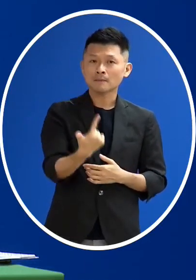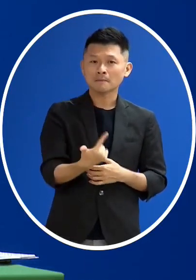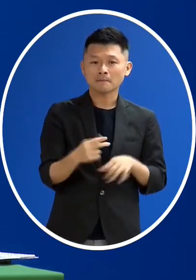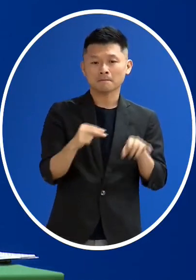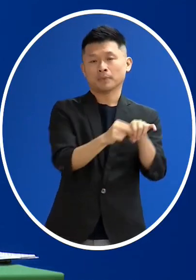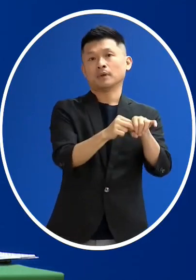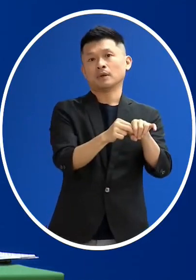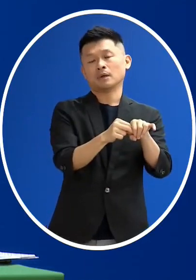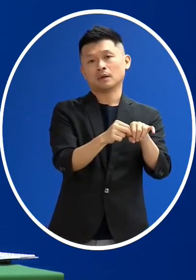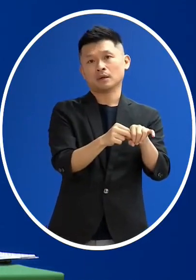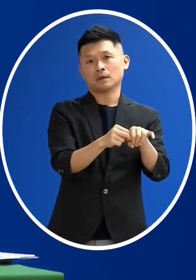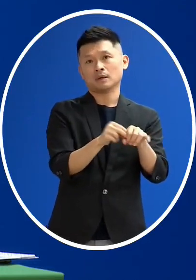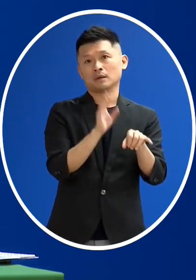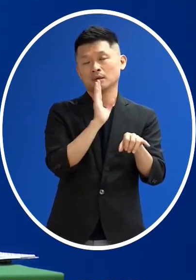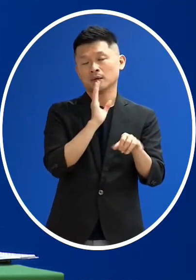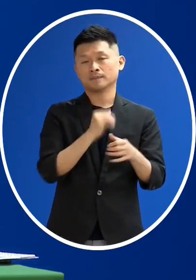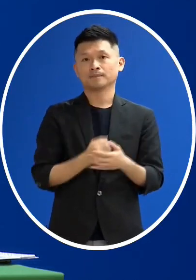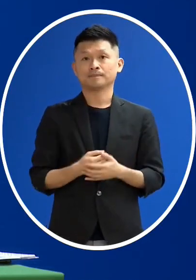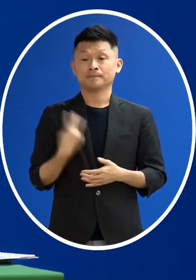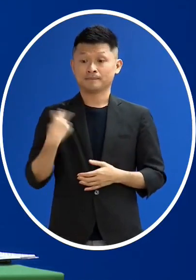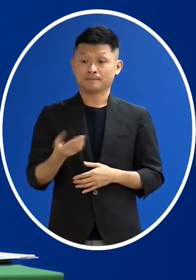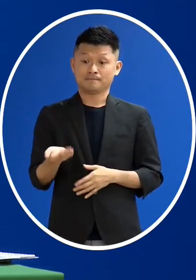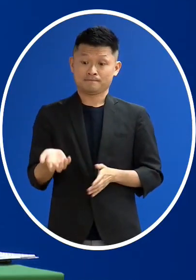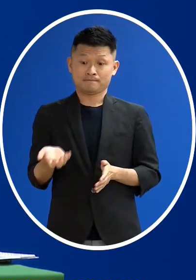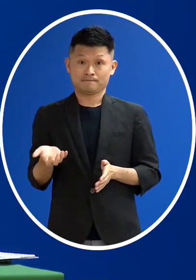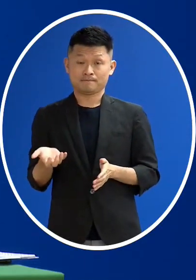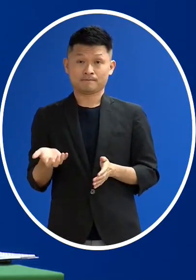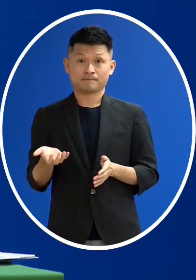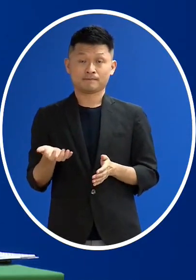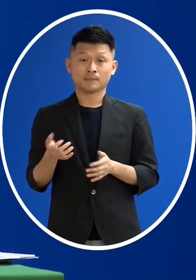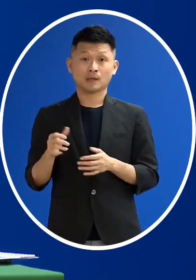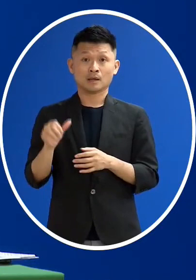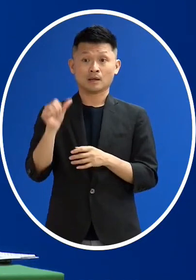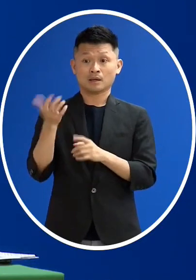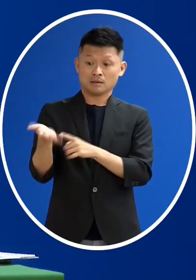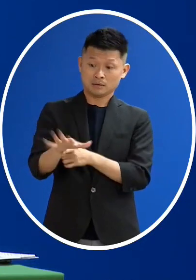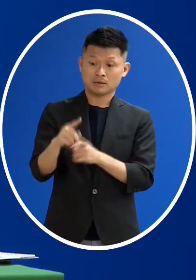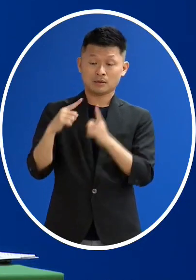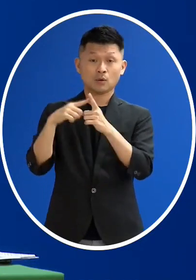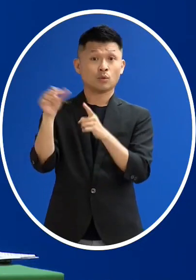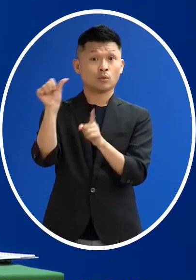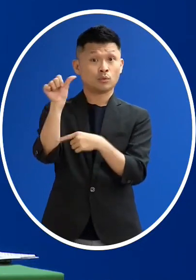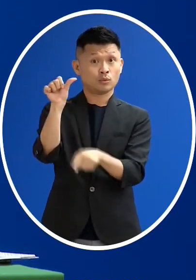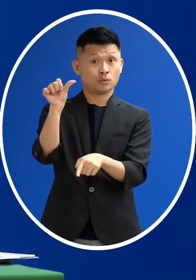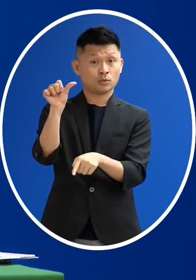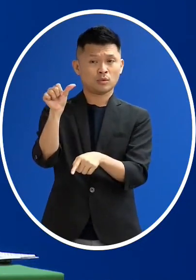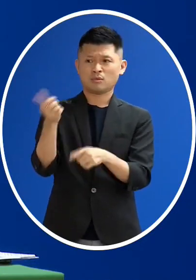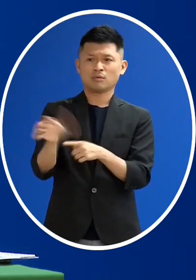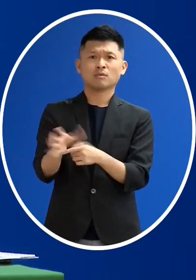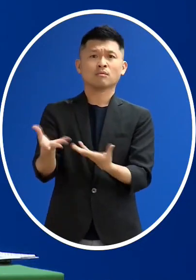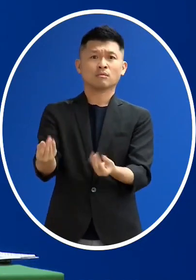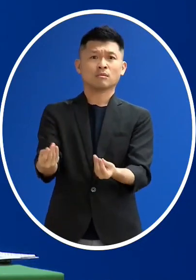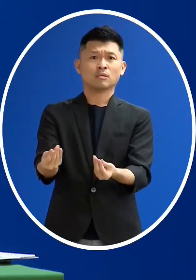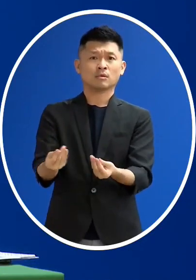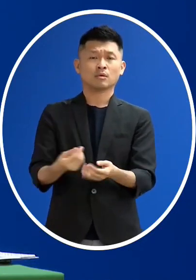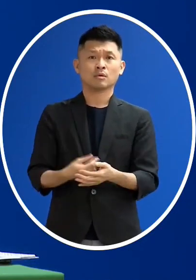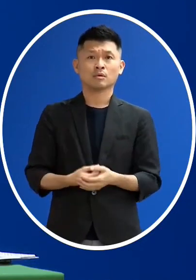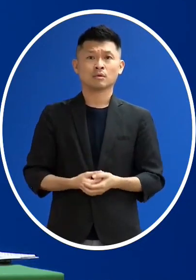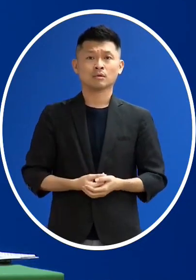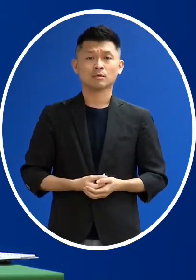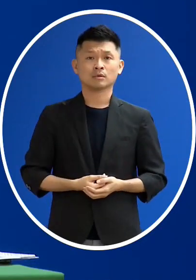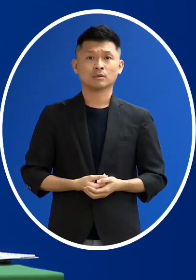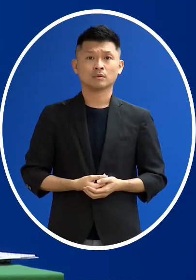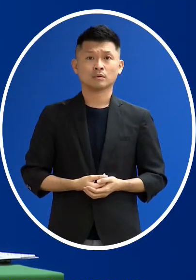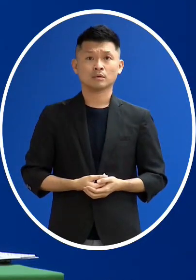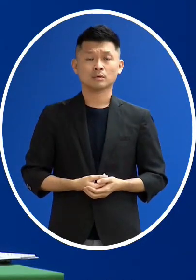那另外我们之前的那5例，事实上也没有任何人有死亡。那跟这